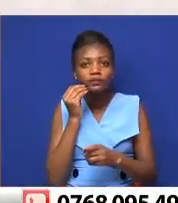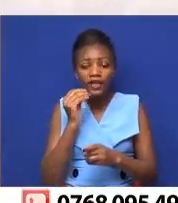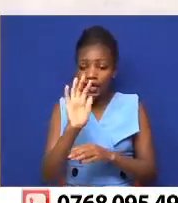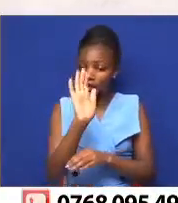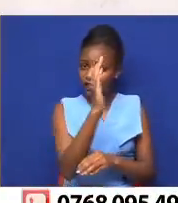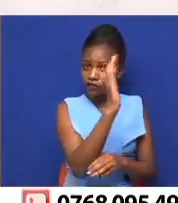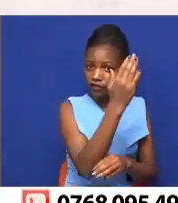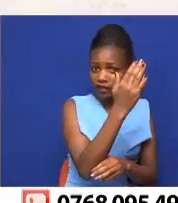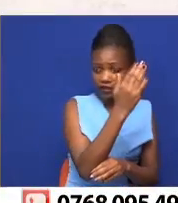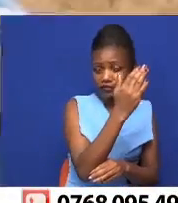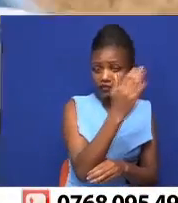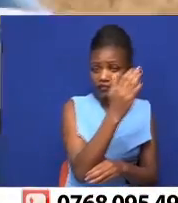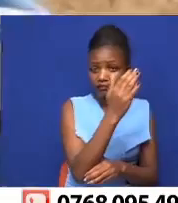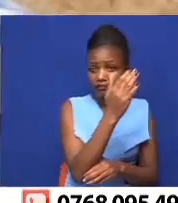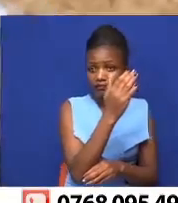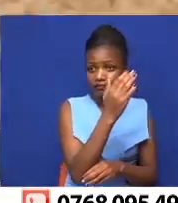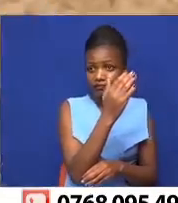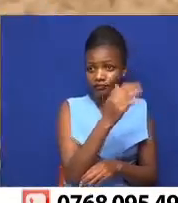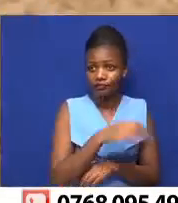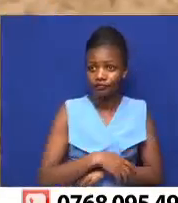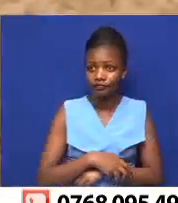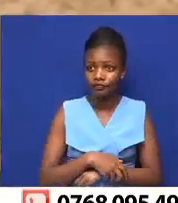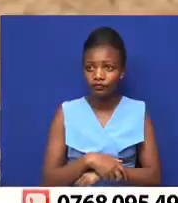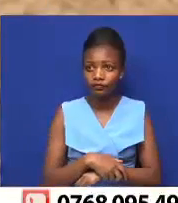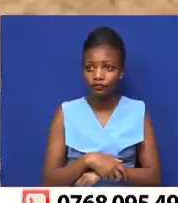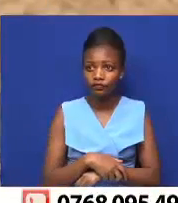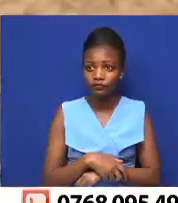misitu iliyo karibu. Tunaambiwa